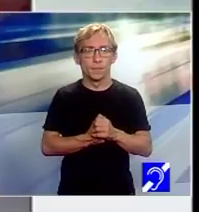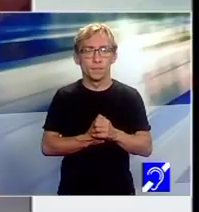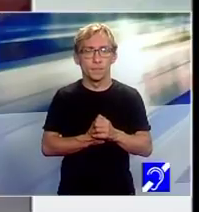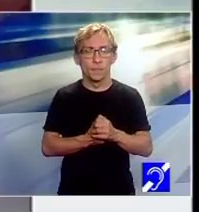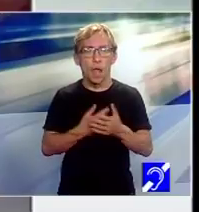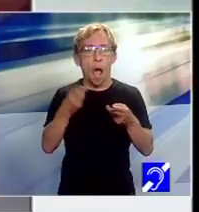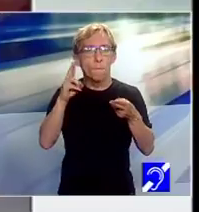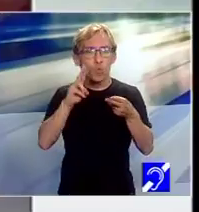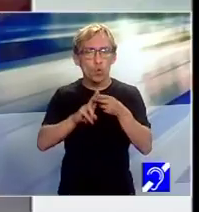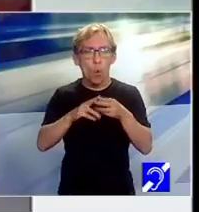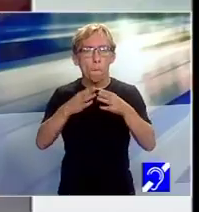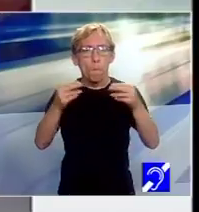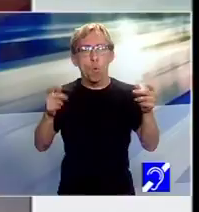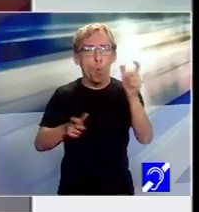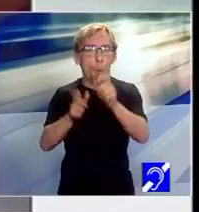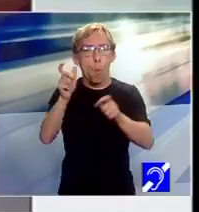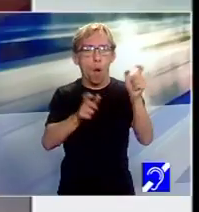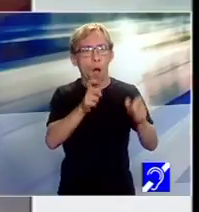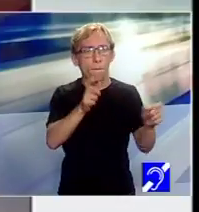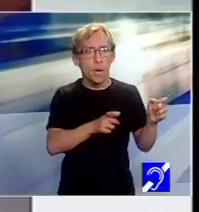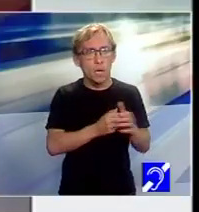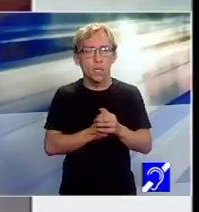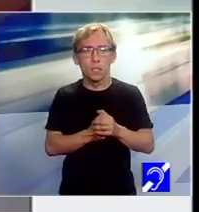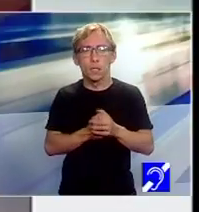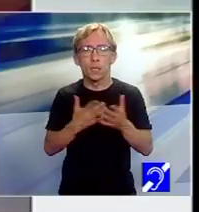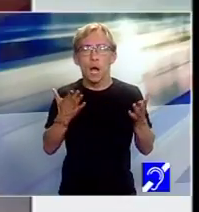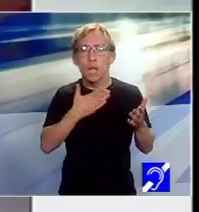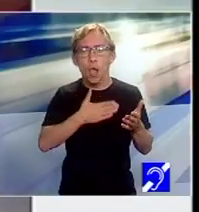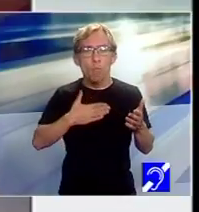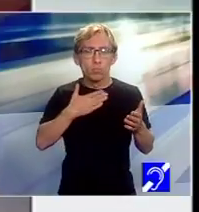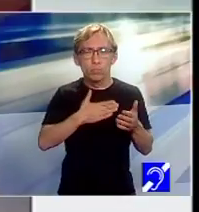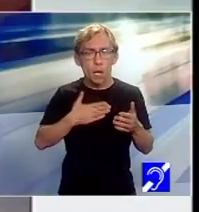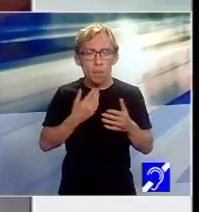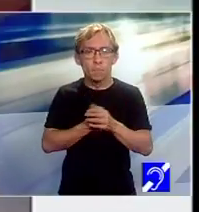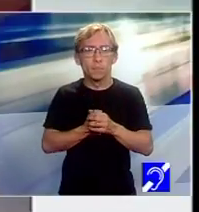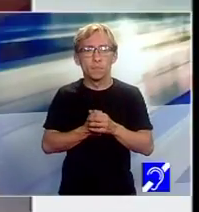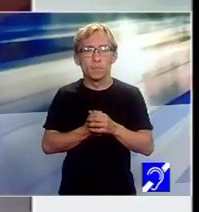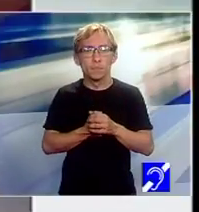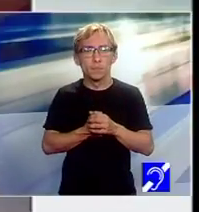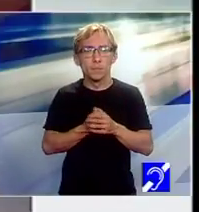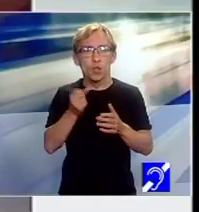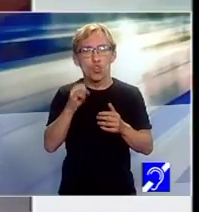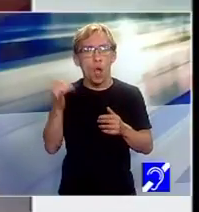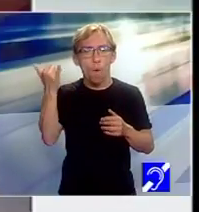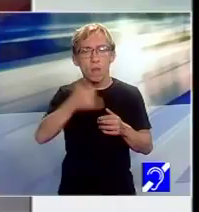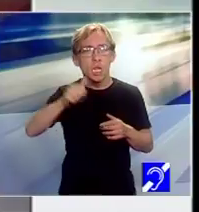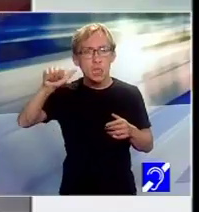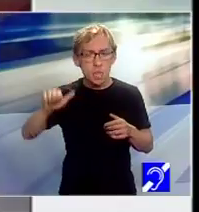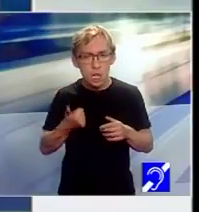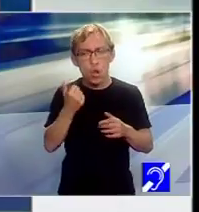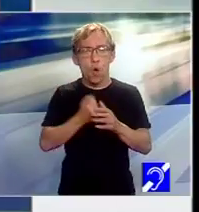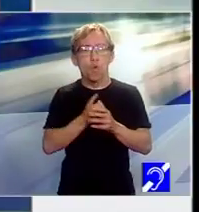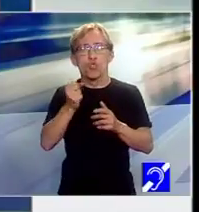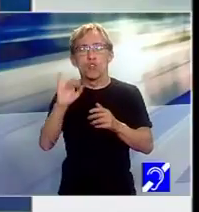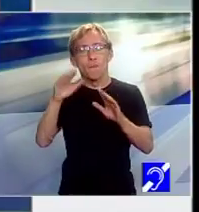Am cunoscut mulți oameni care au venit atrași de Zorba și au fost fascinați și au venit din nou și un mare